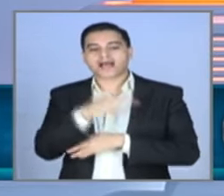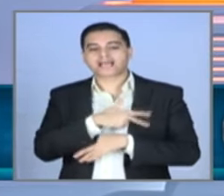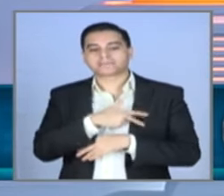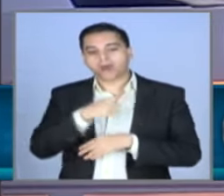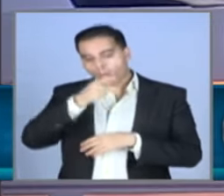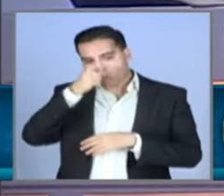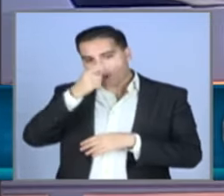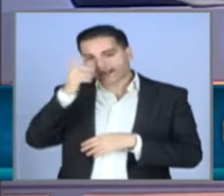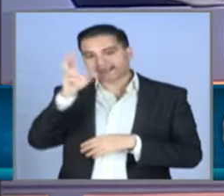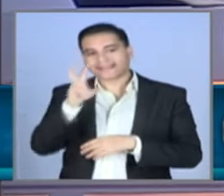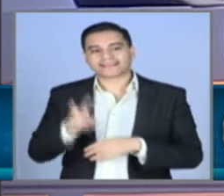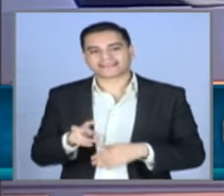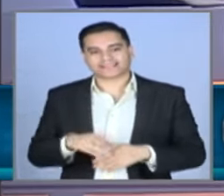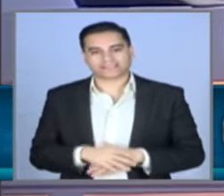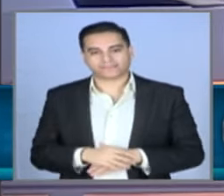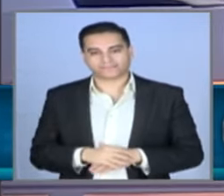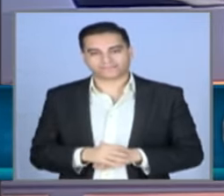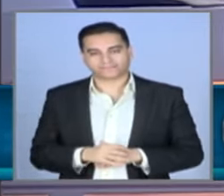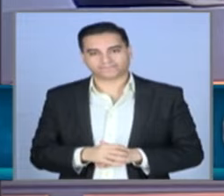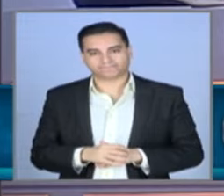لنبات ورد النيل،